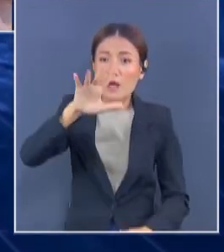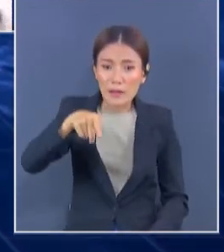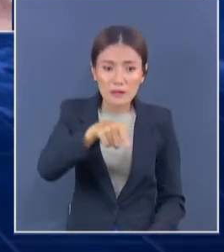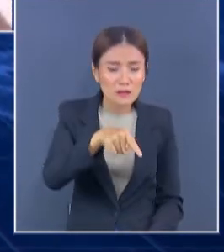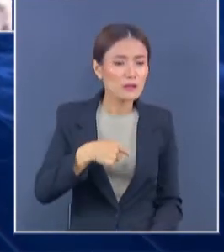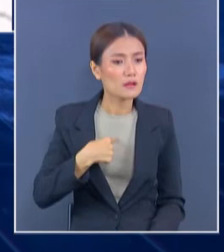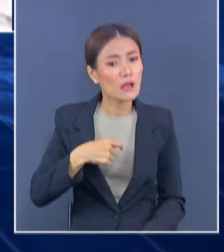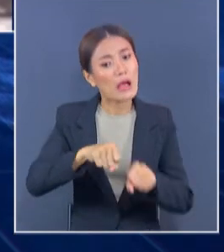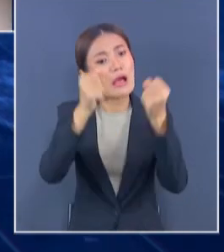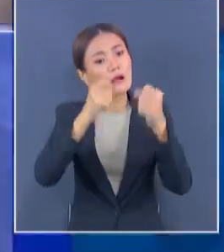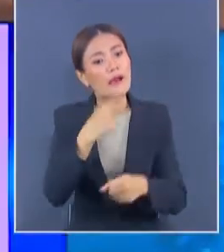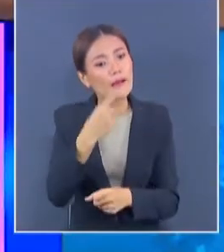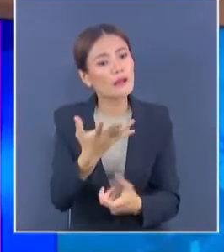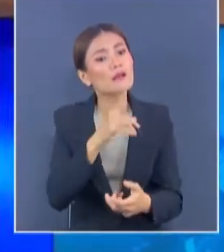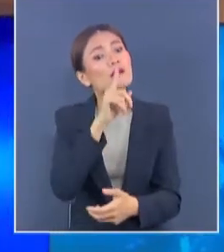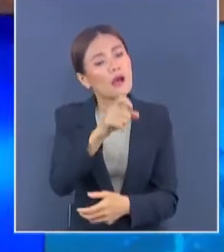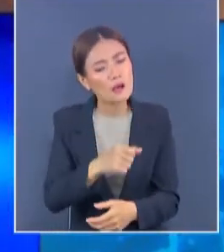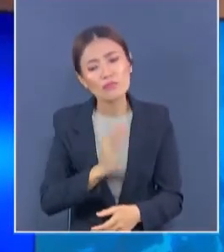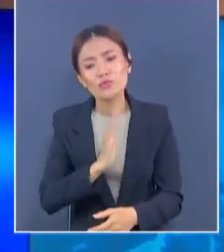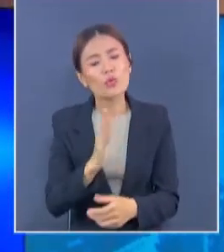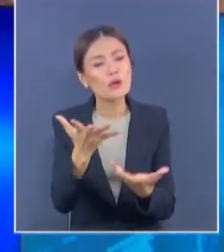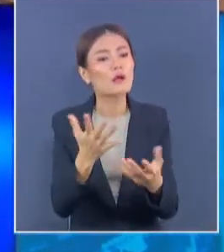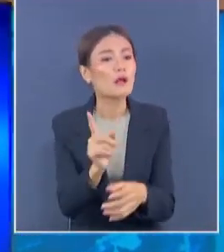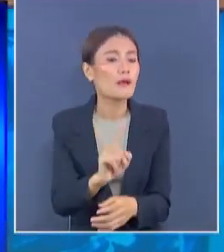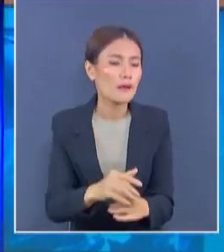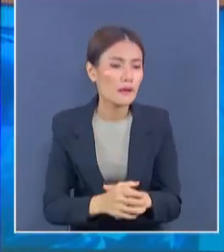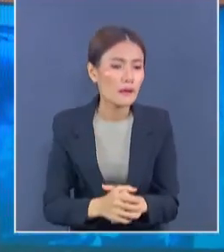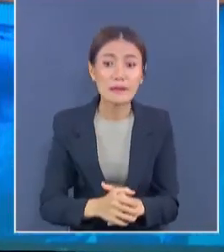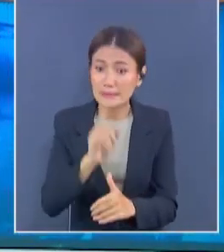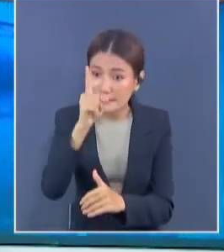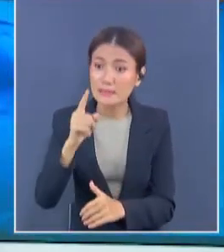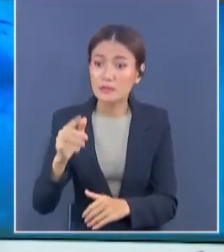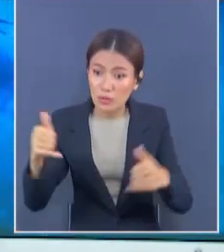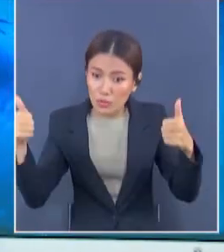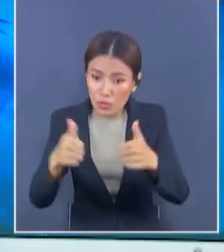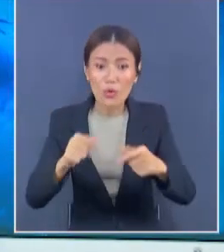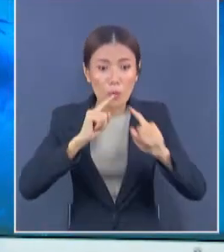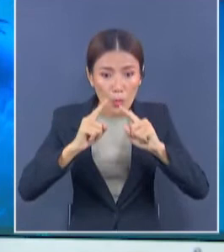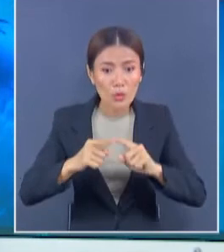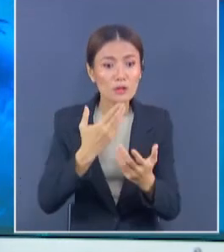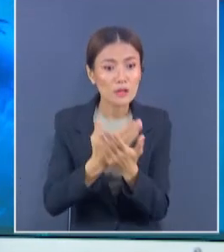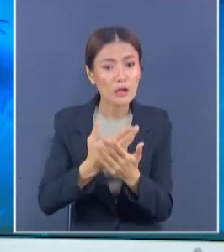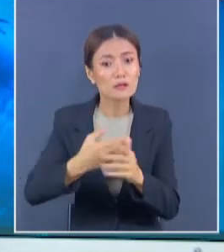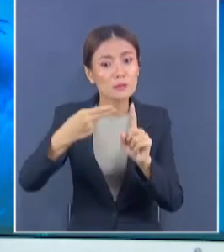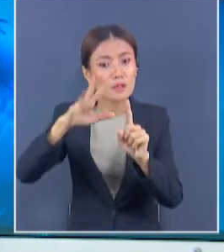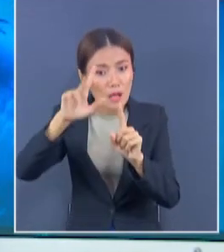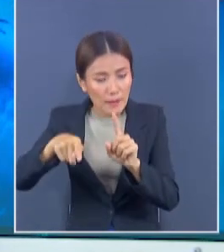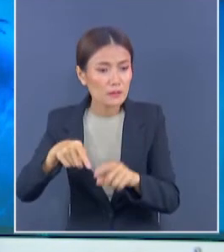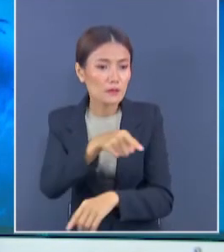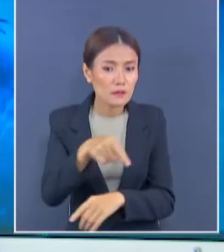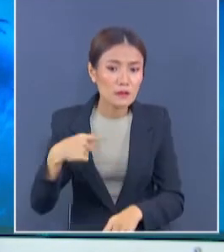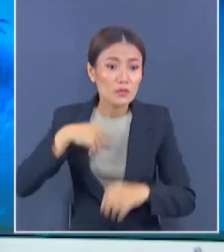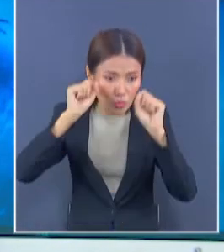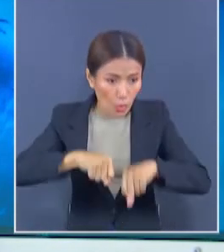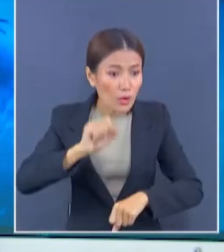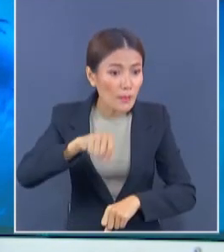ไอ้คอที่จริงเป็นยังไงตอนที่มีการจ่ายเงินชดเชยกัน 15,000บาทเนี่ยมีหลักฐานไหมน่าจะตรวจสอบได้